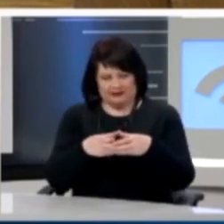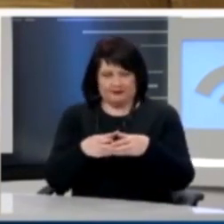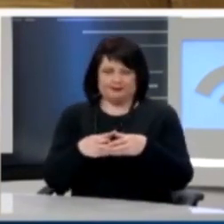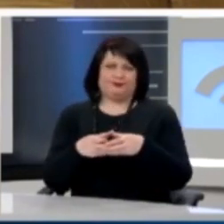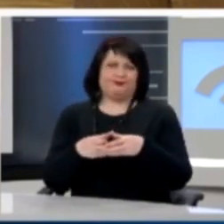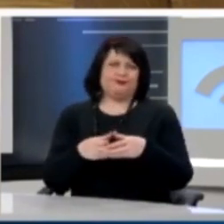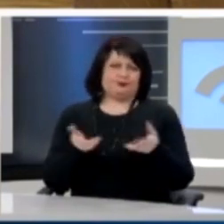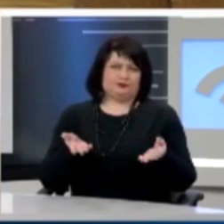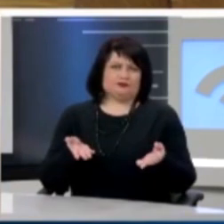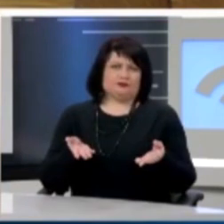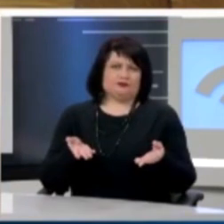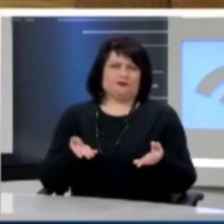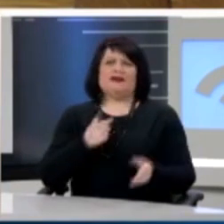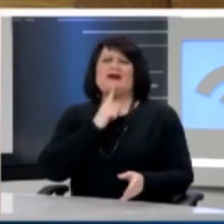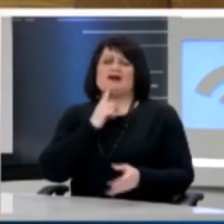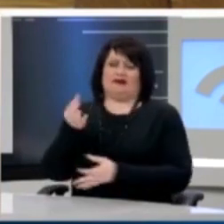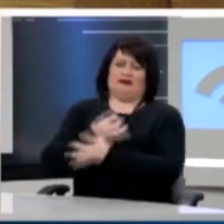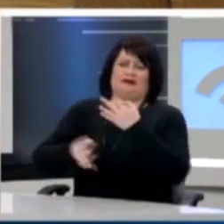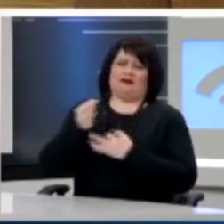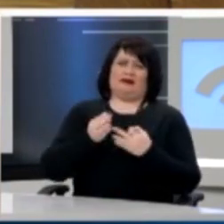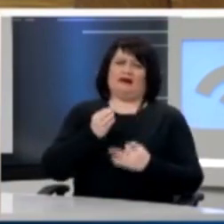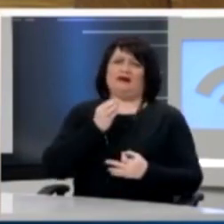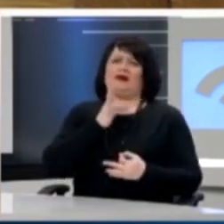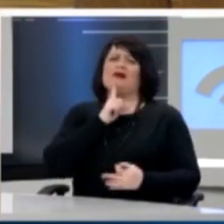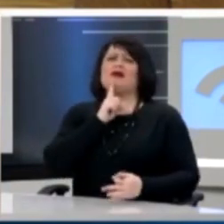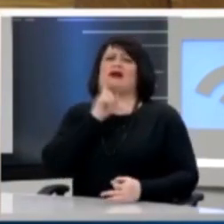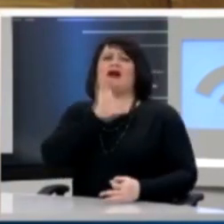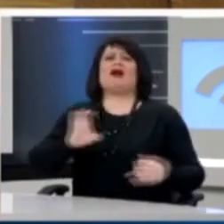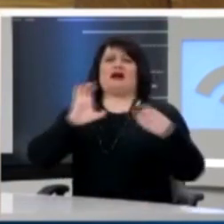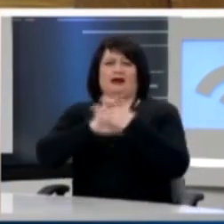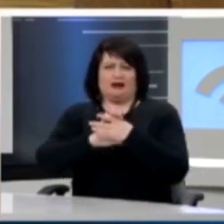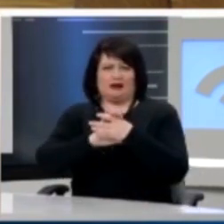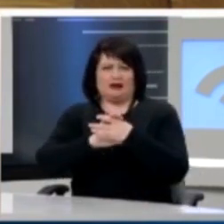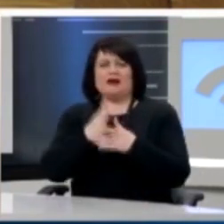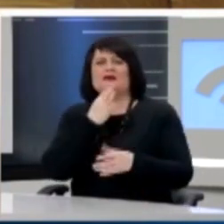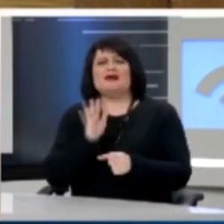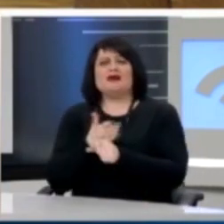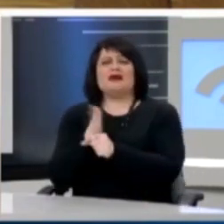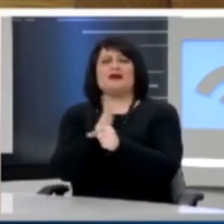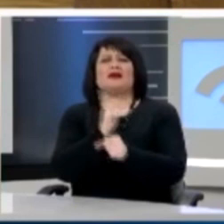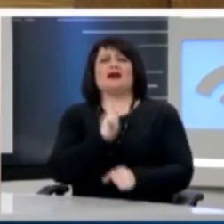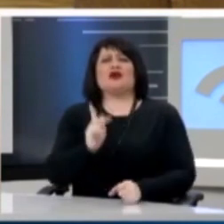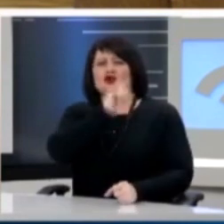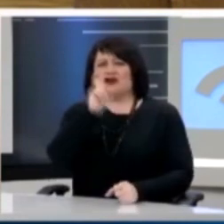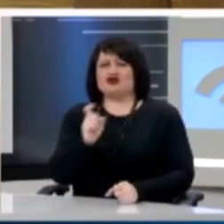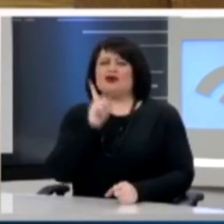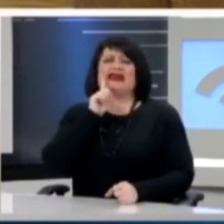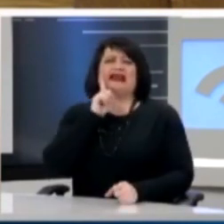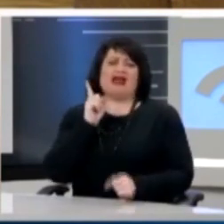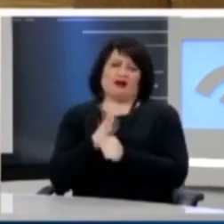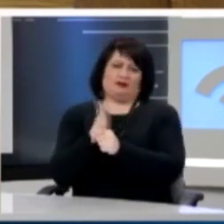made in European Union, οδηγούν στον κατακαιρματισμό της κοινωνικής ζωής της